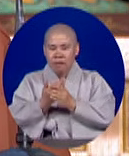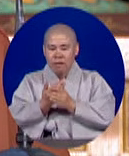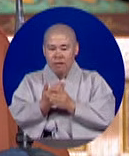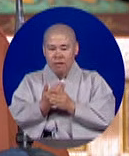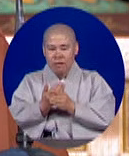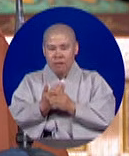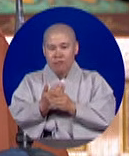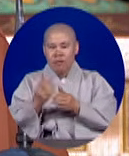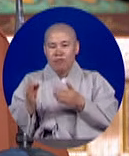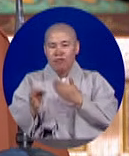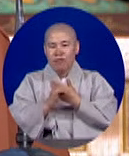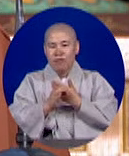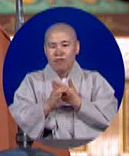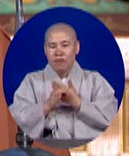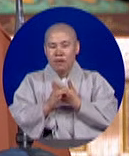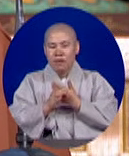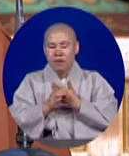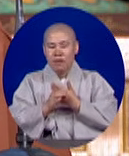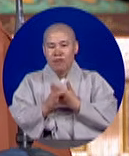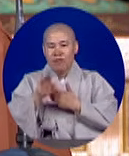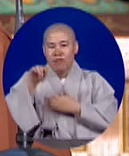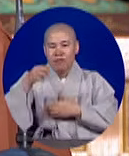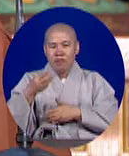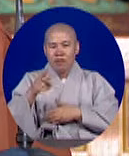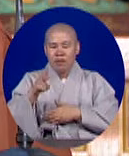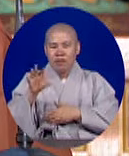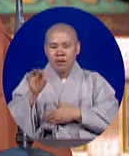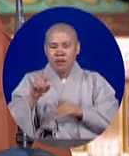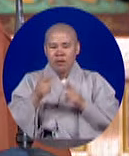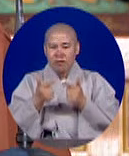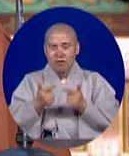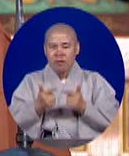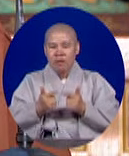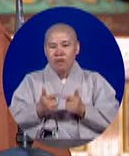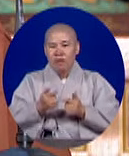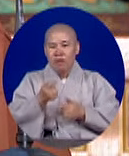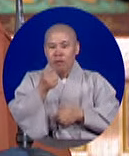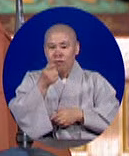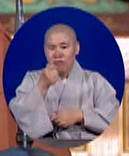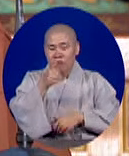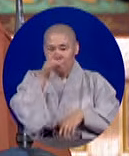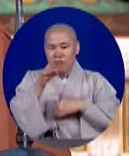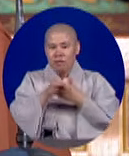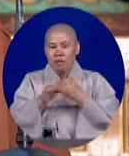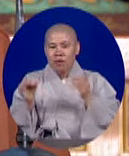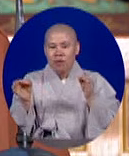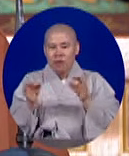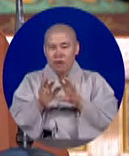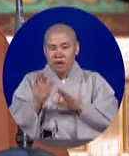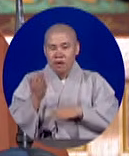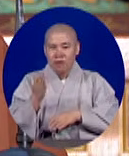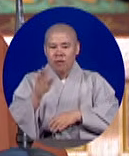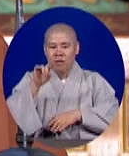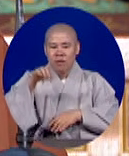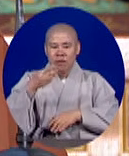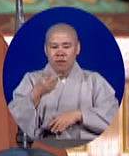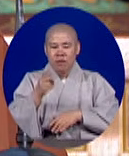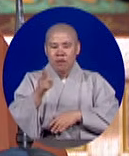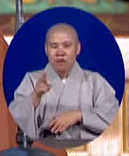불생 아니잖아요. 또 어떤 말이든지 조금 있으면 사라지잖아요. 이거 불멸 아니잖아요.